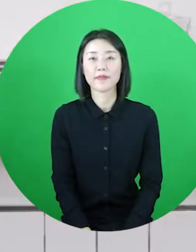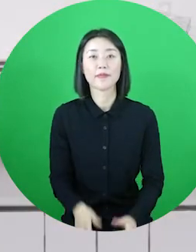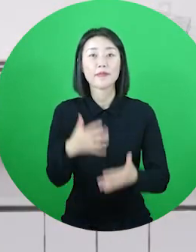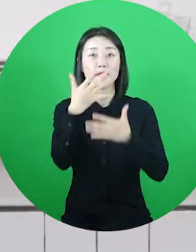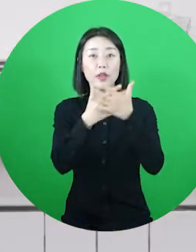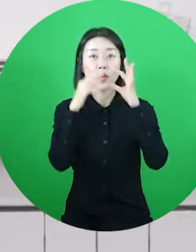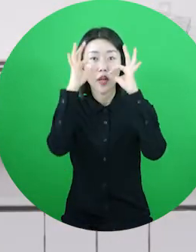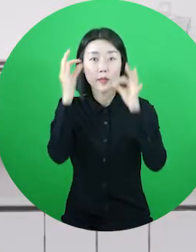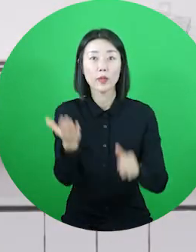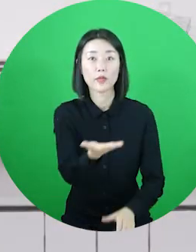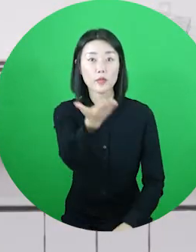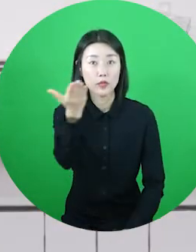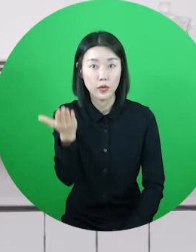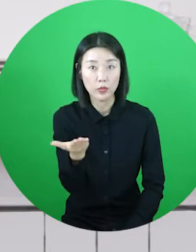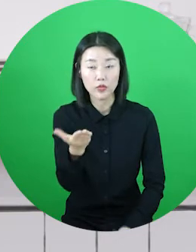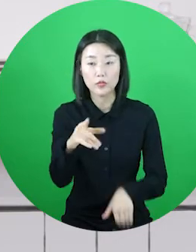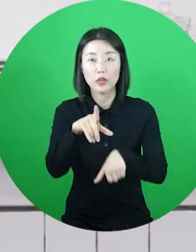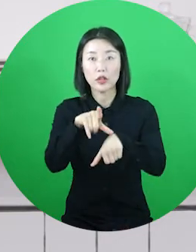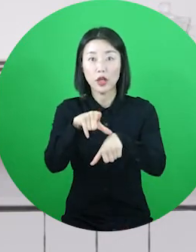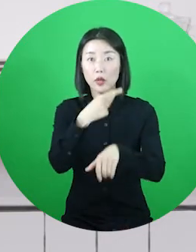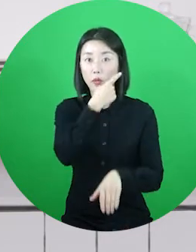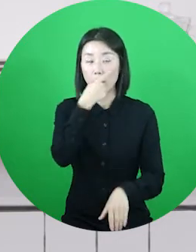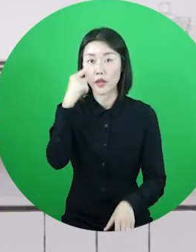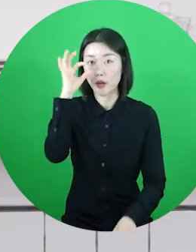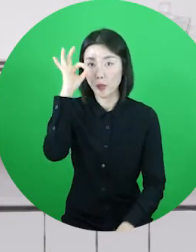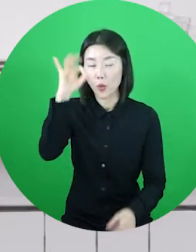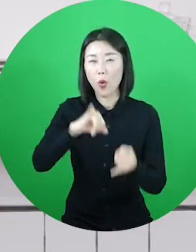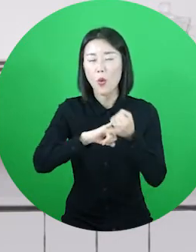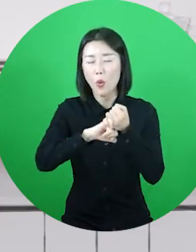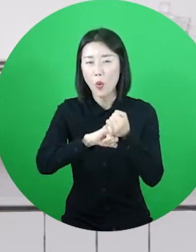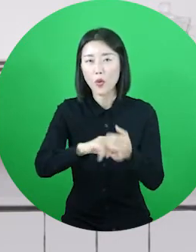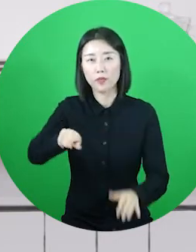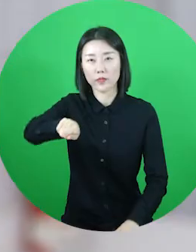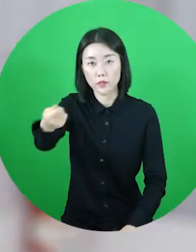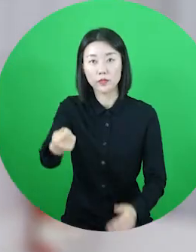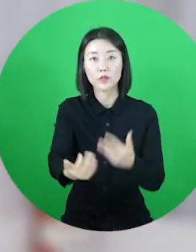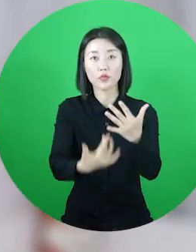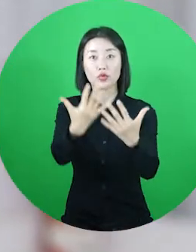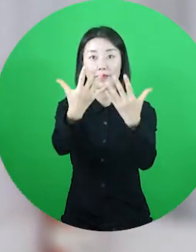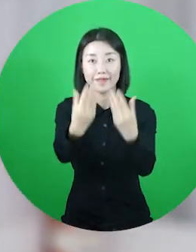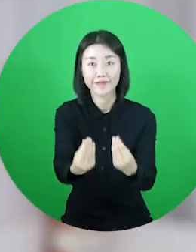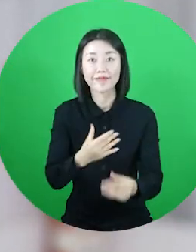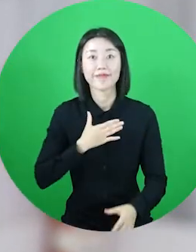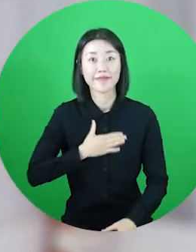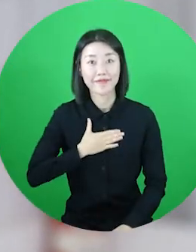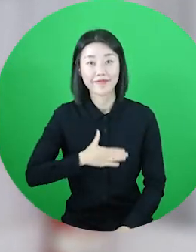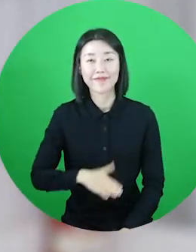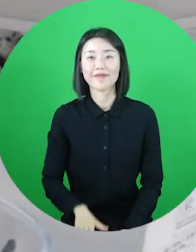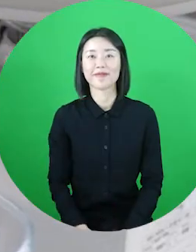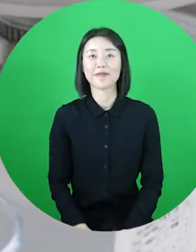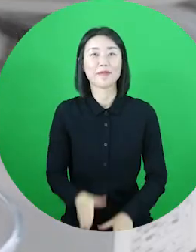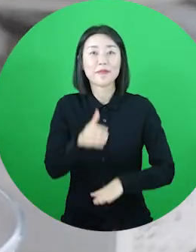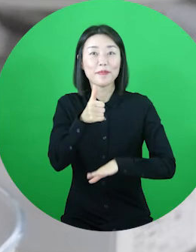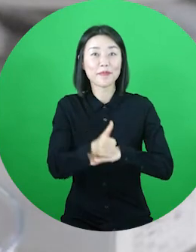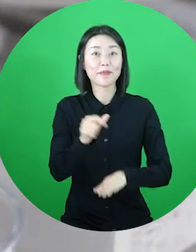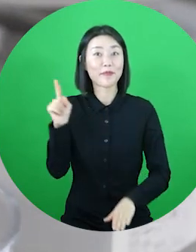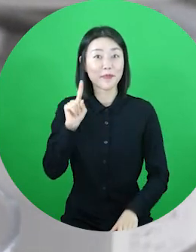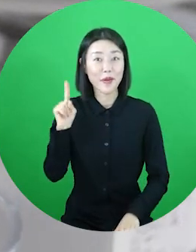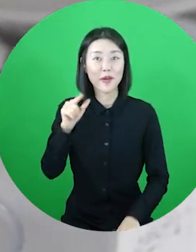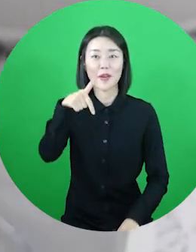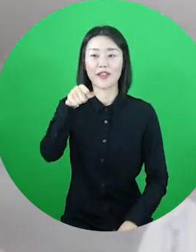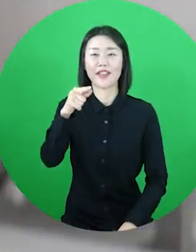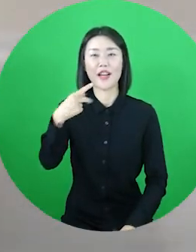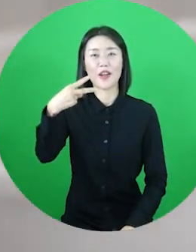영상을 보고 있는 친구들도 타이머를 확인하고 꼭 불을 꺼주세요. 자, 그럼 마지막으로 건더기